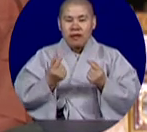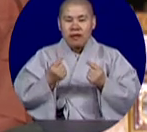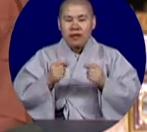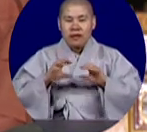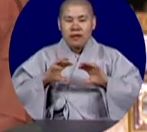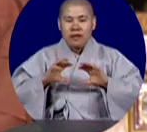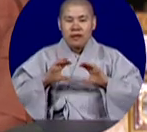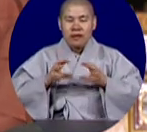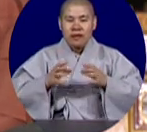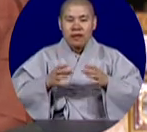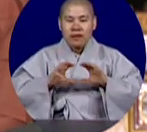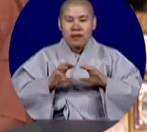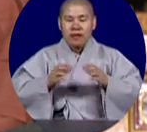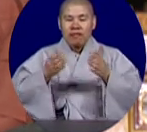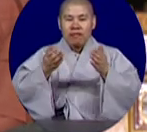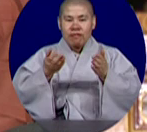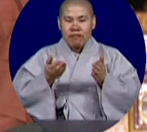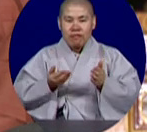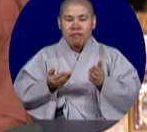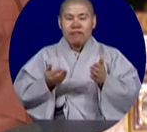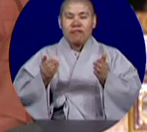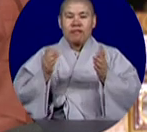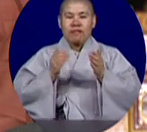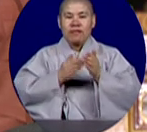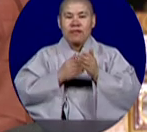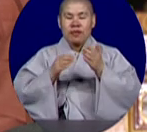더 얻어놓으면